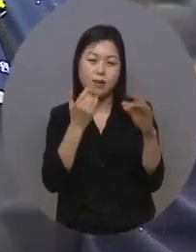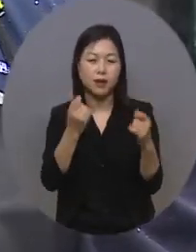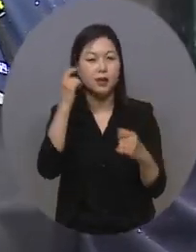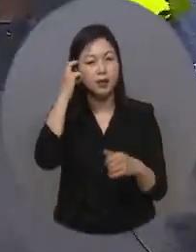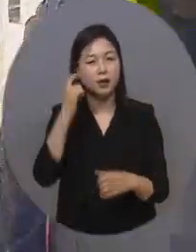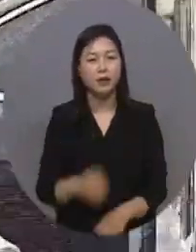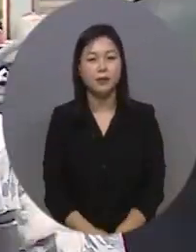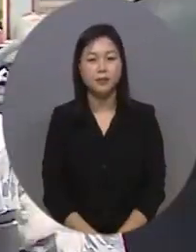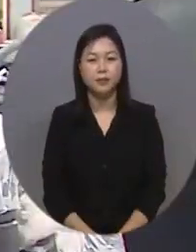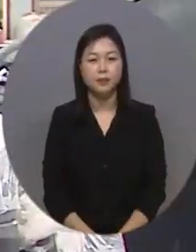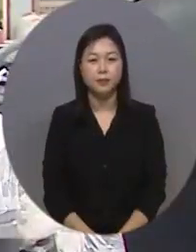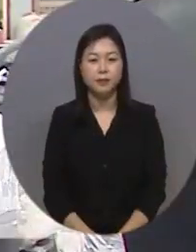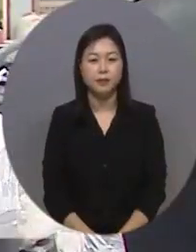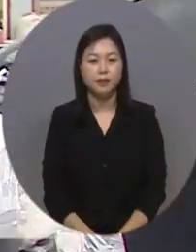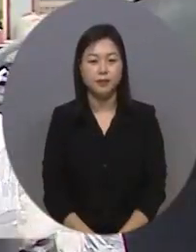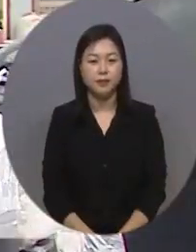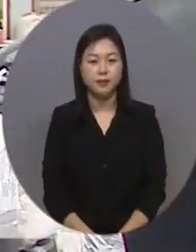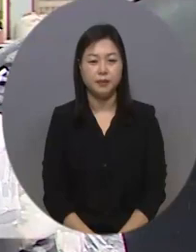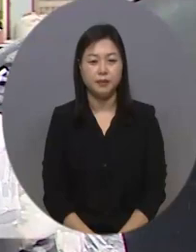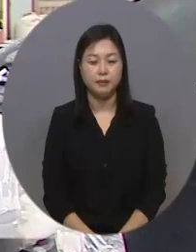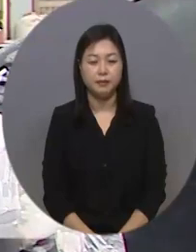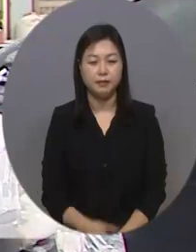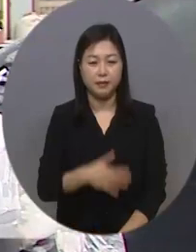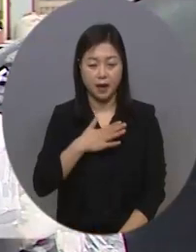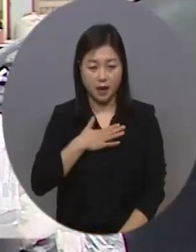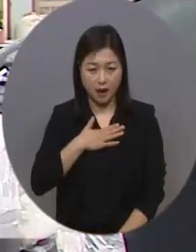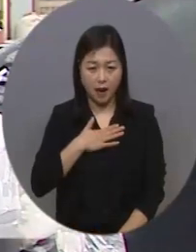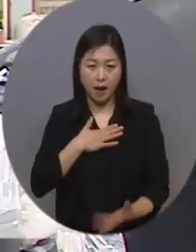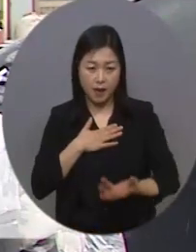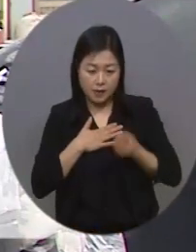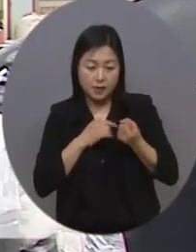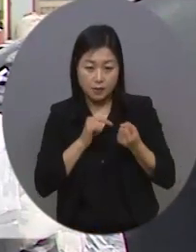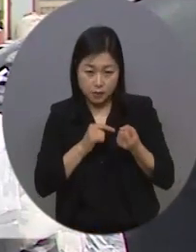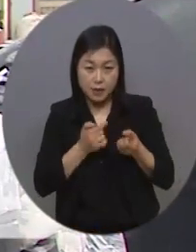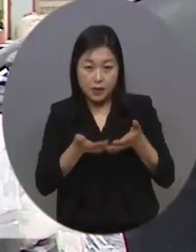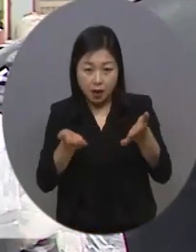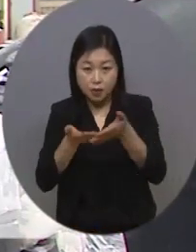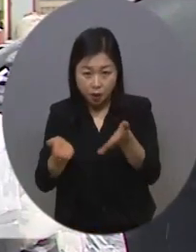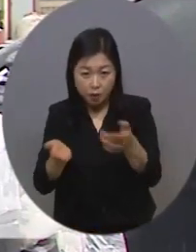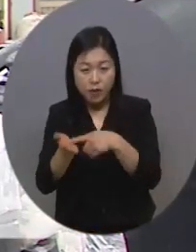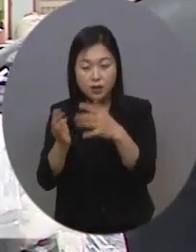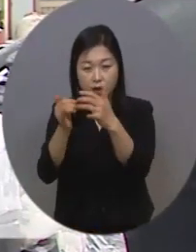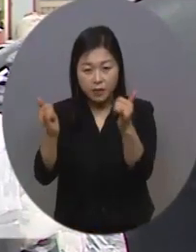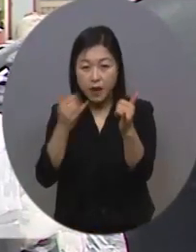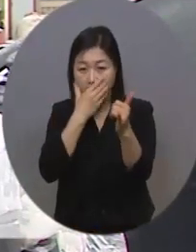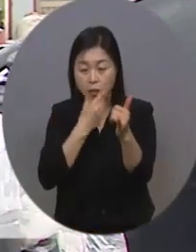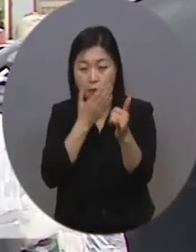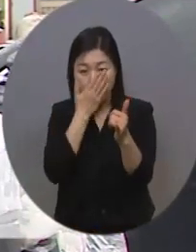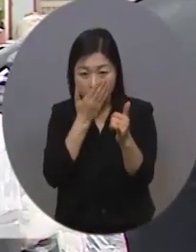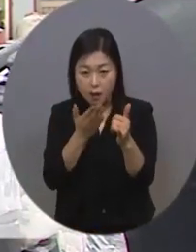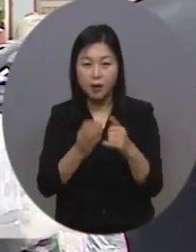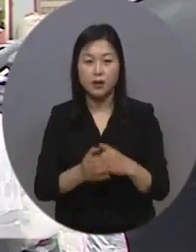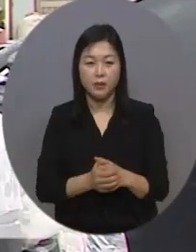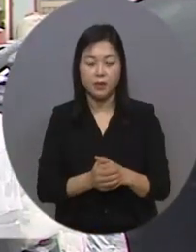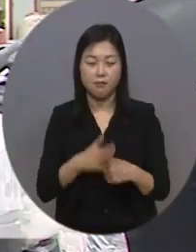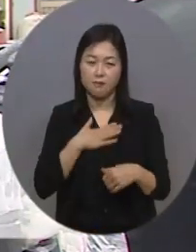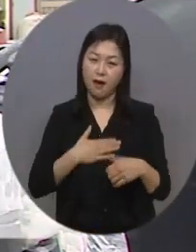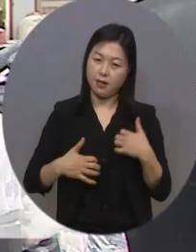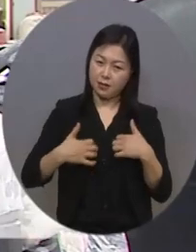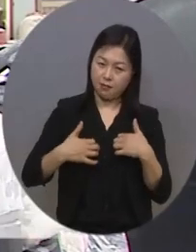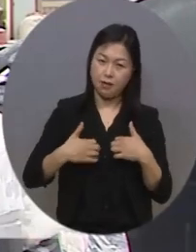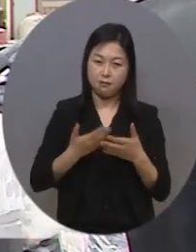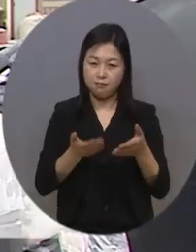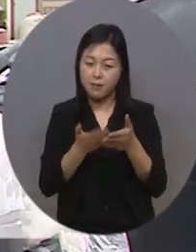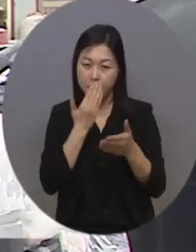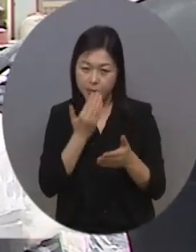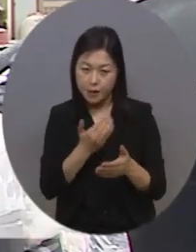생각합니다. 조금 더 가지고 있는 어떤 걸 나눔으로 인해서 사람들이 더 행복해질 수 있다면 언제든지 즐겁게 나눌 수 있는